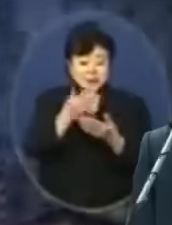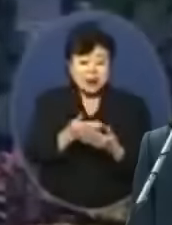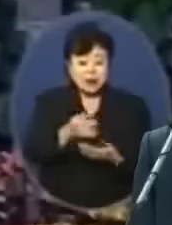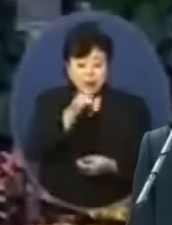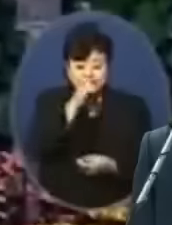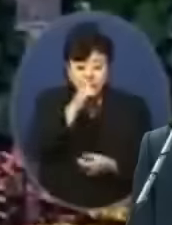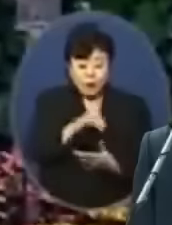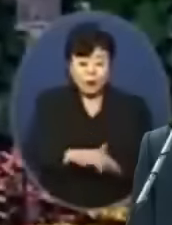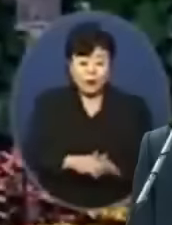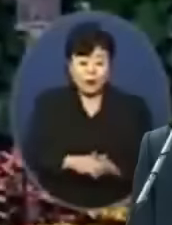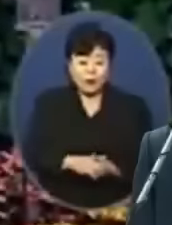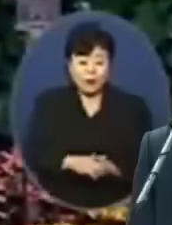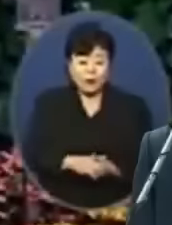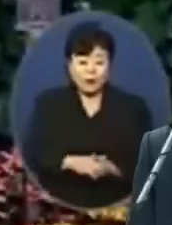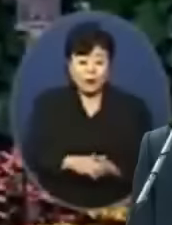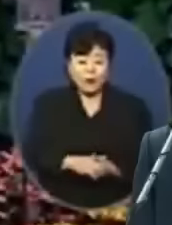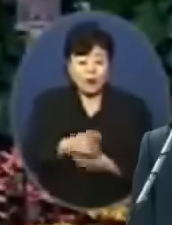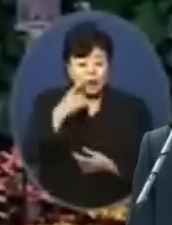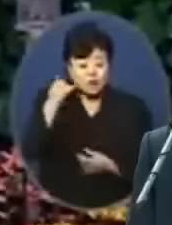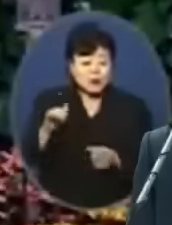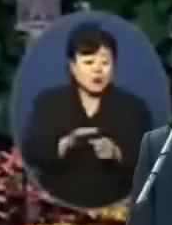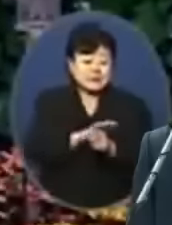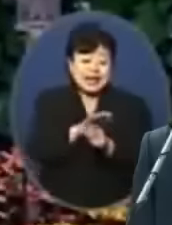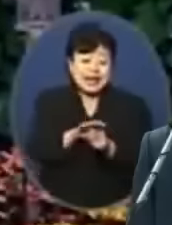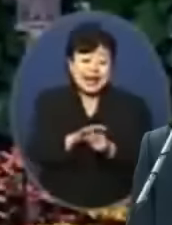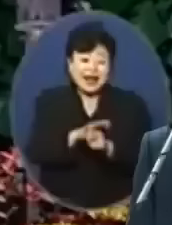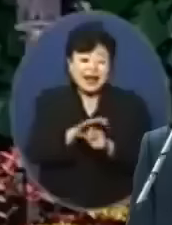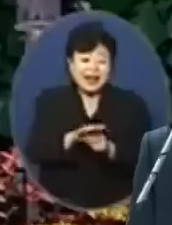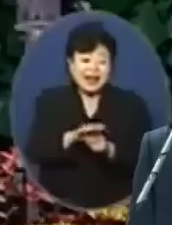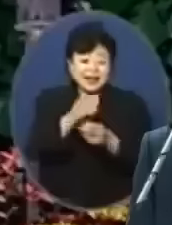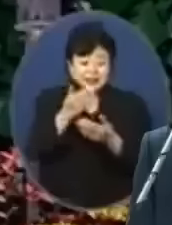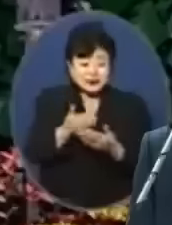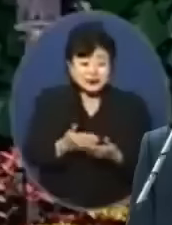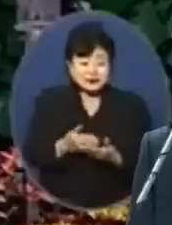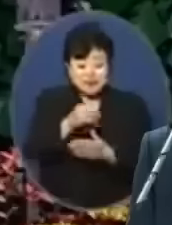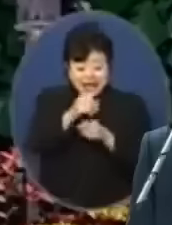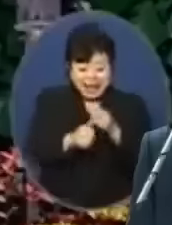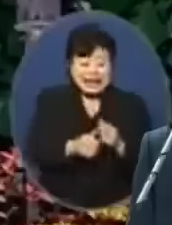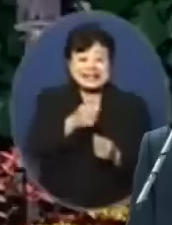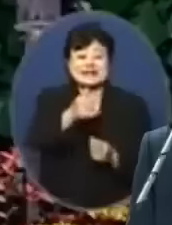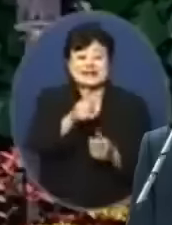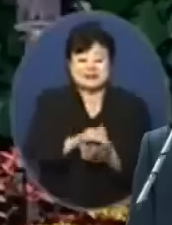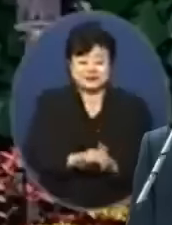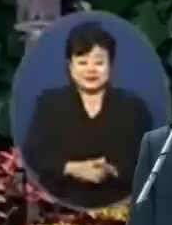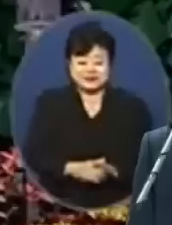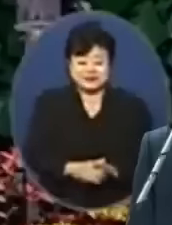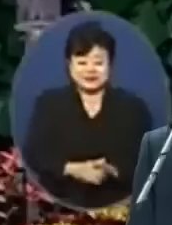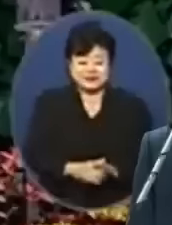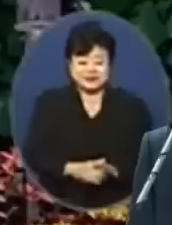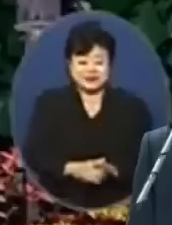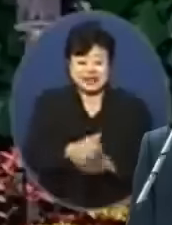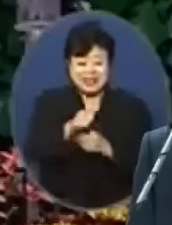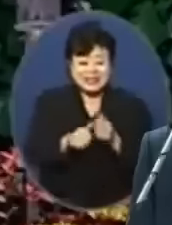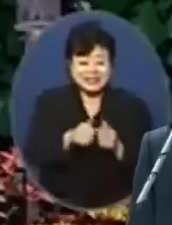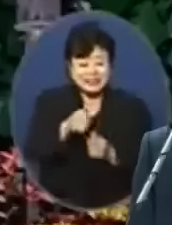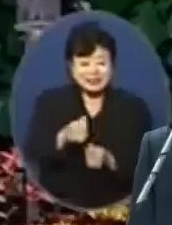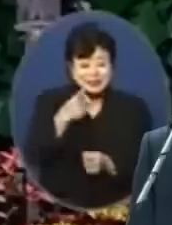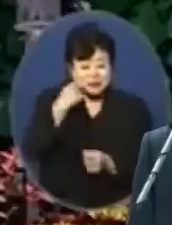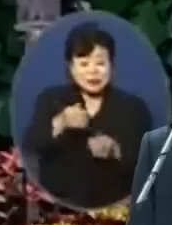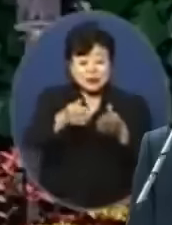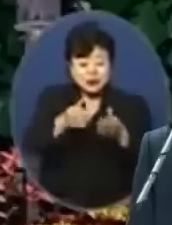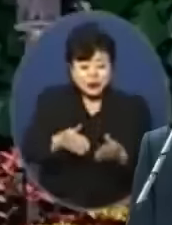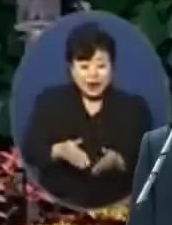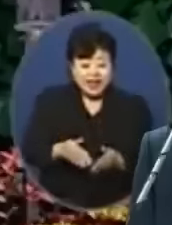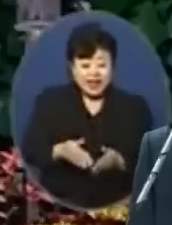받았지 않습니까? 그 부모 사랑을 주시니가 바로 하나님이신 것입니다. 하나님은 부모를